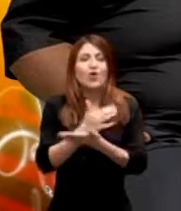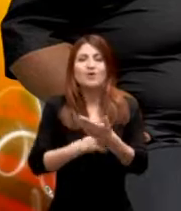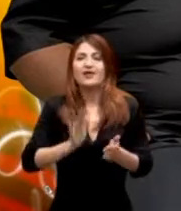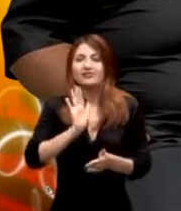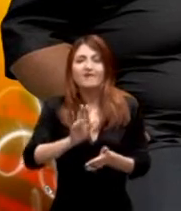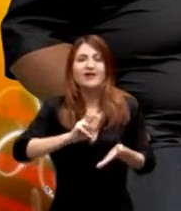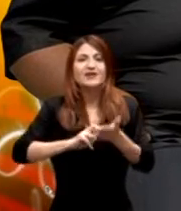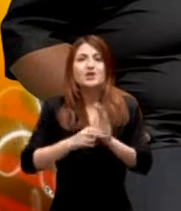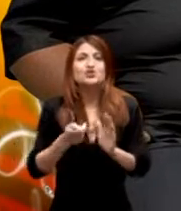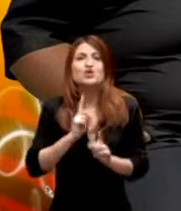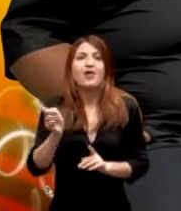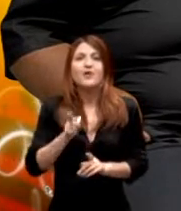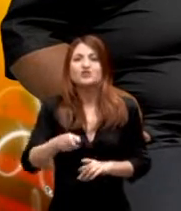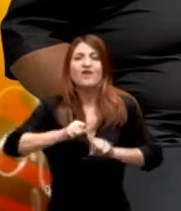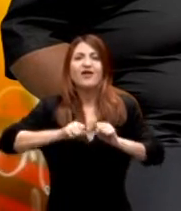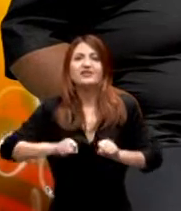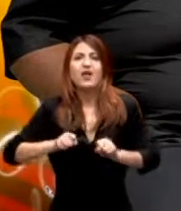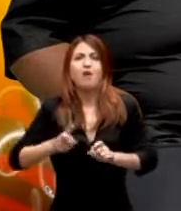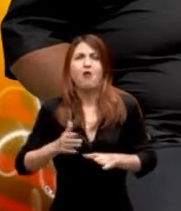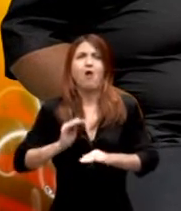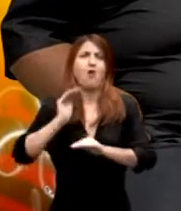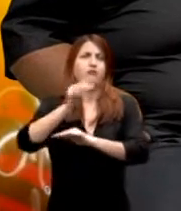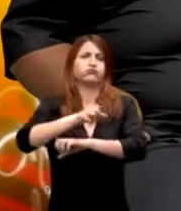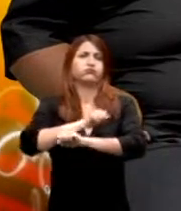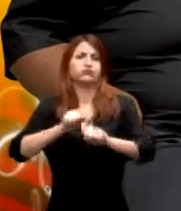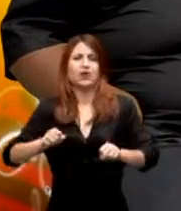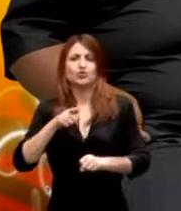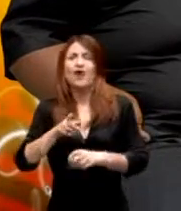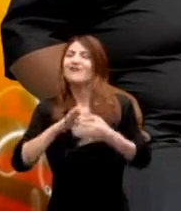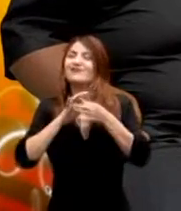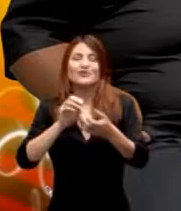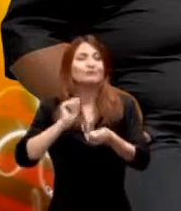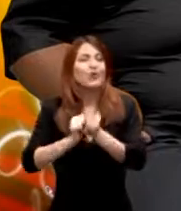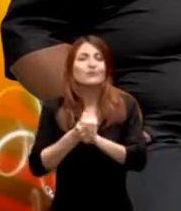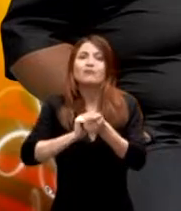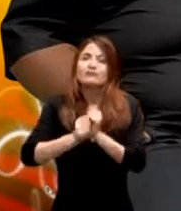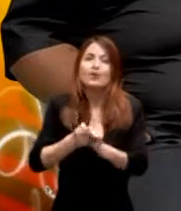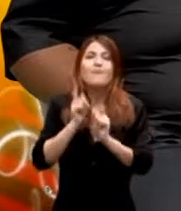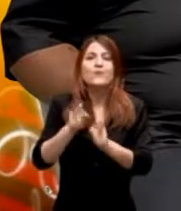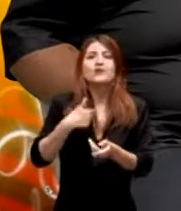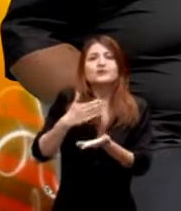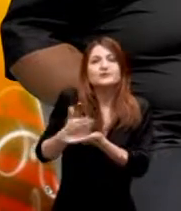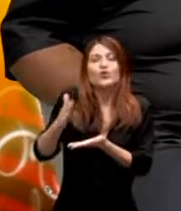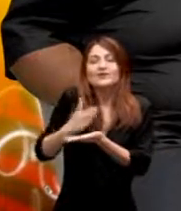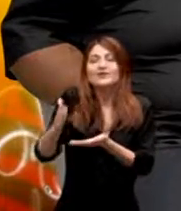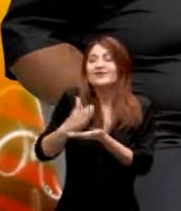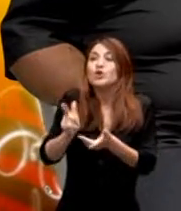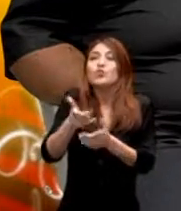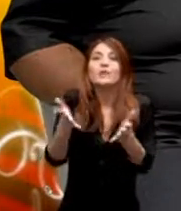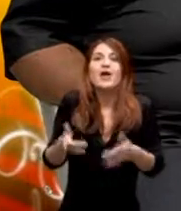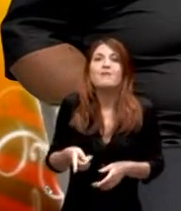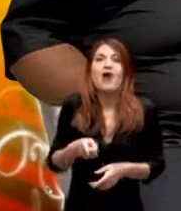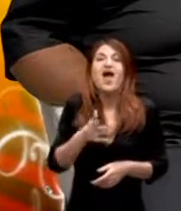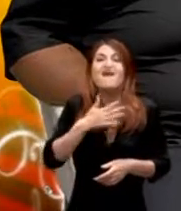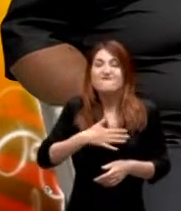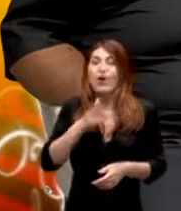takav koji toj debljini neće doći da dođe do izražaja. A to je vječna borba jer se mora stvarno odricati. Gotovo, nema druge riječi. Voli li